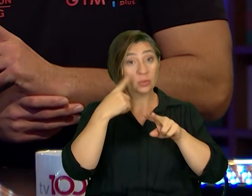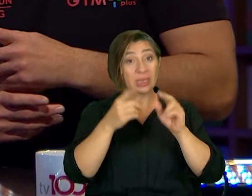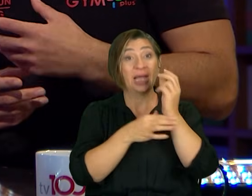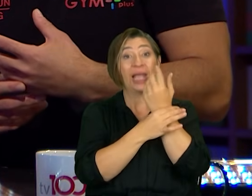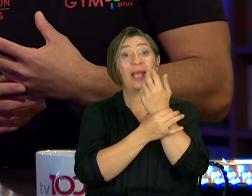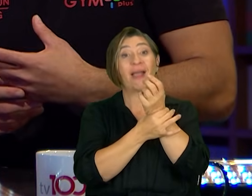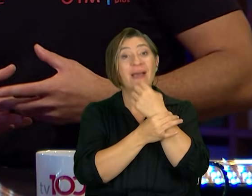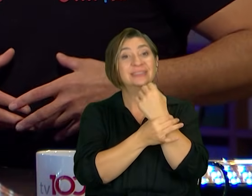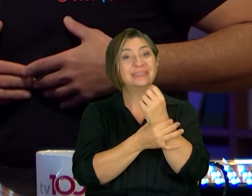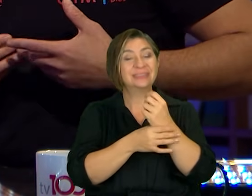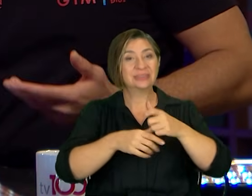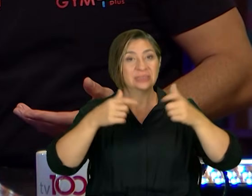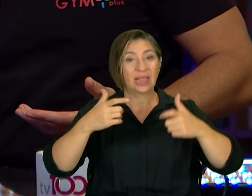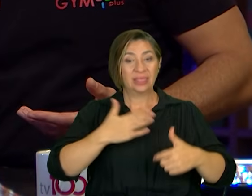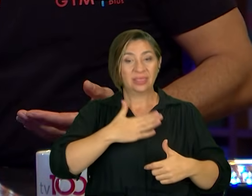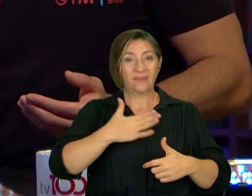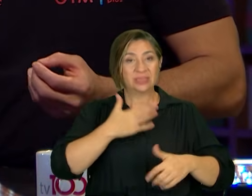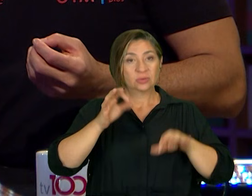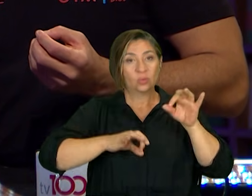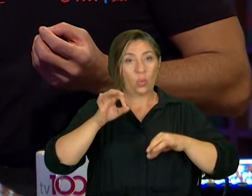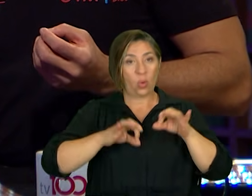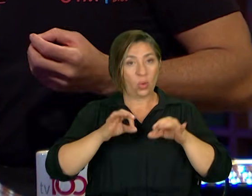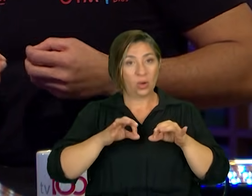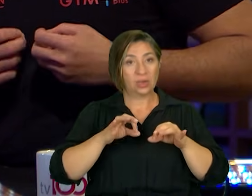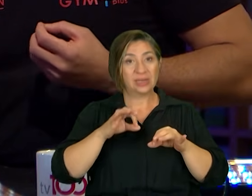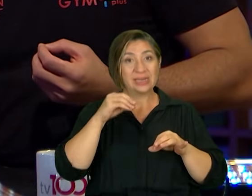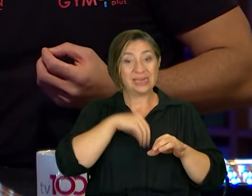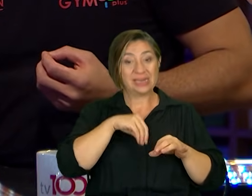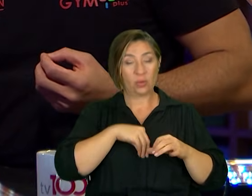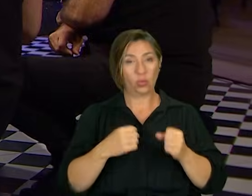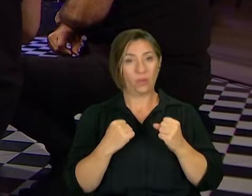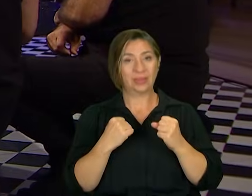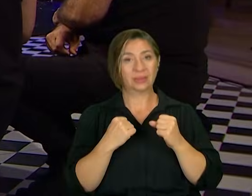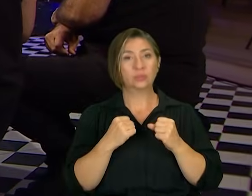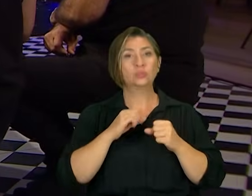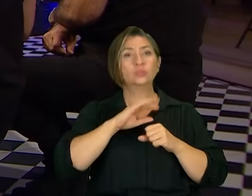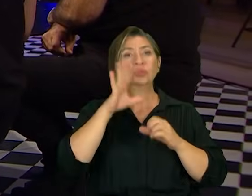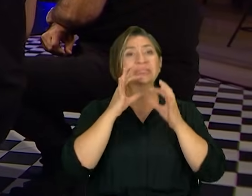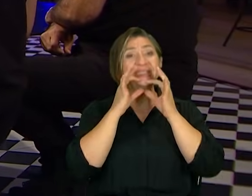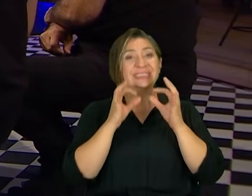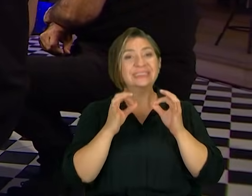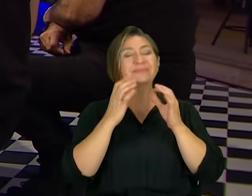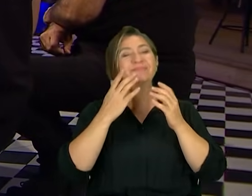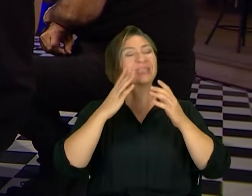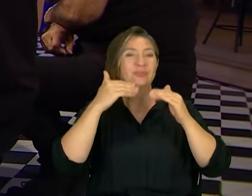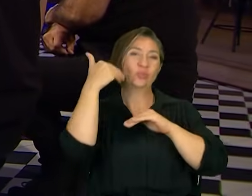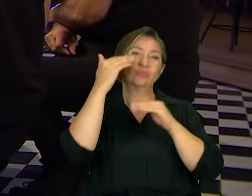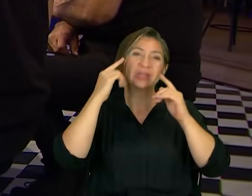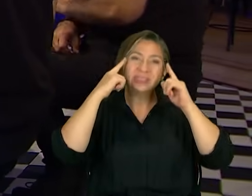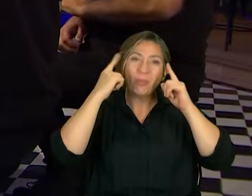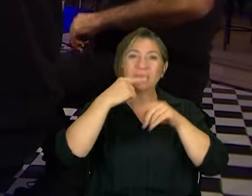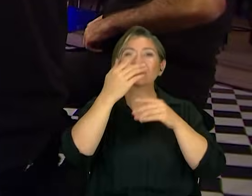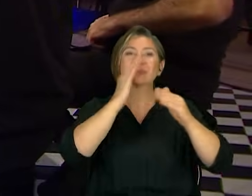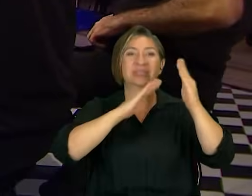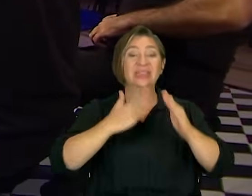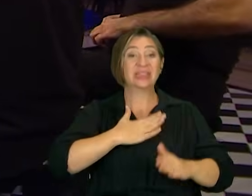ve eklemleri geliştirme, nefes kontrolü, içsel kuvvet. Bütün uzak doğu sporlarında bu var zaten. Nefes kontrolü çok